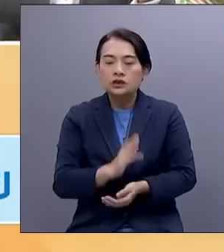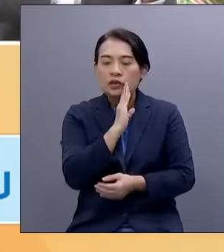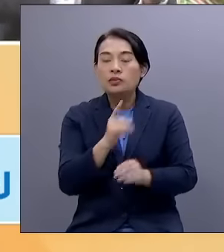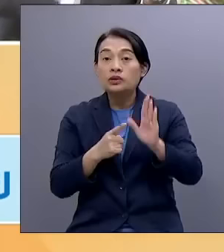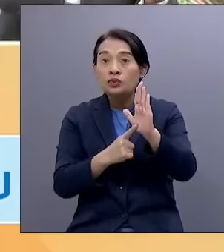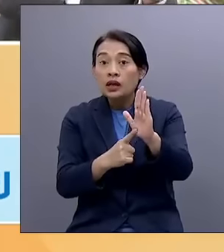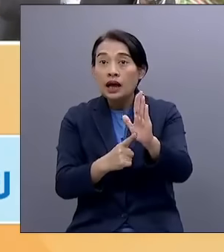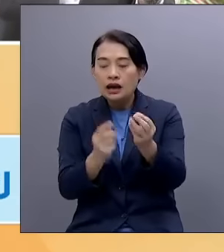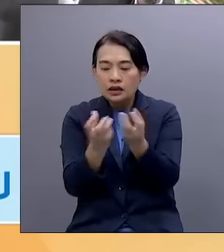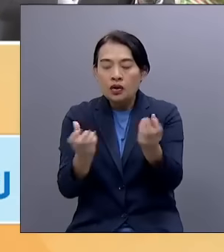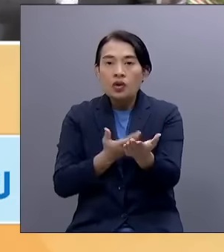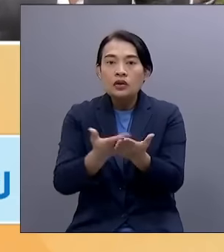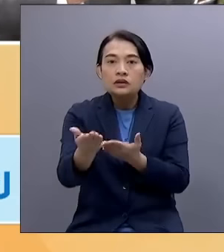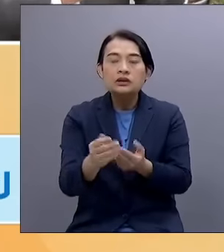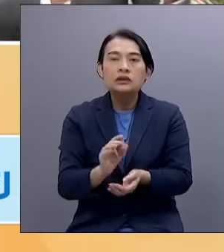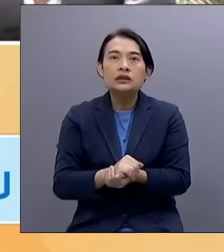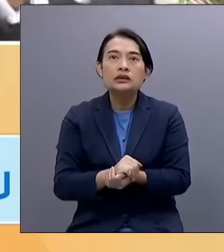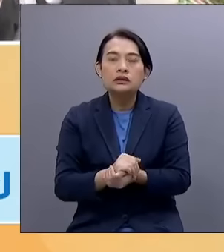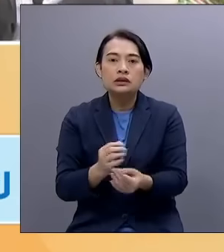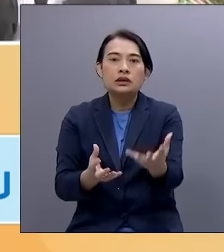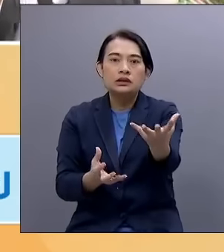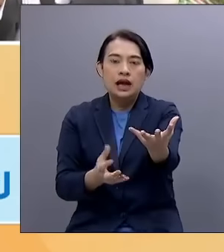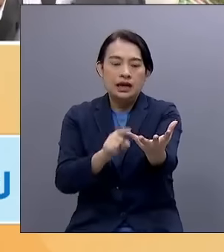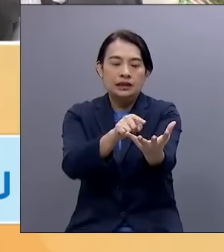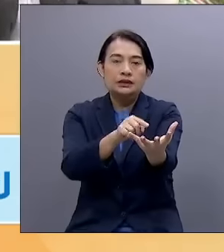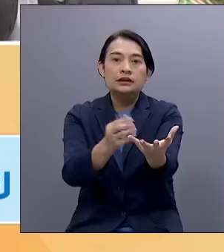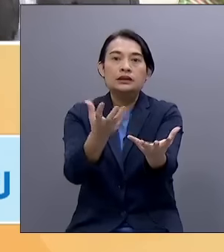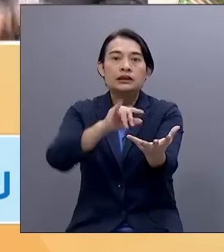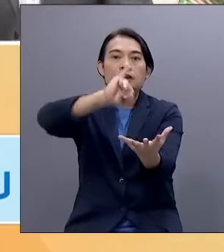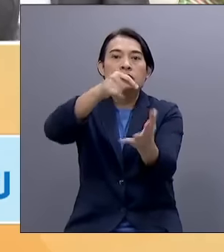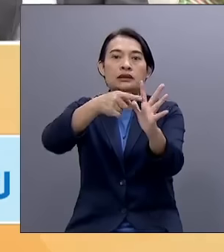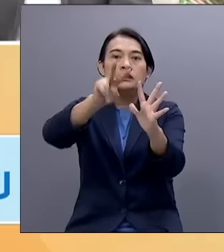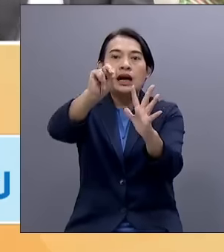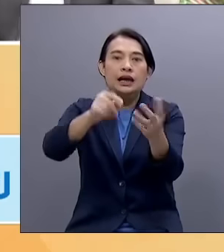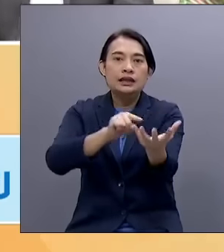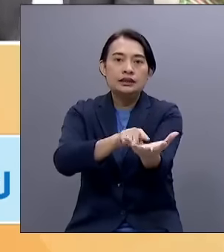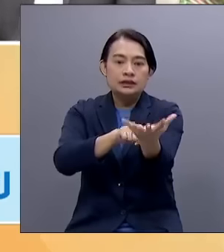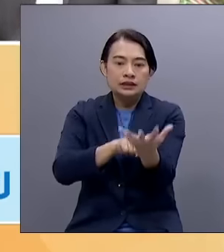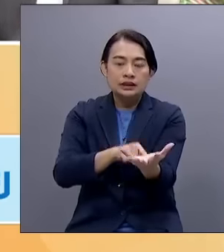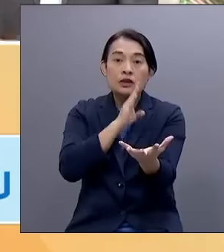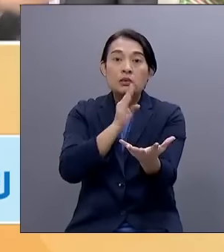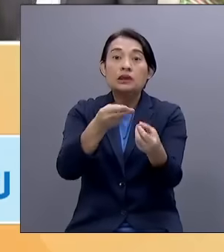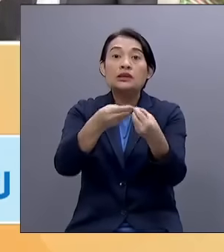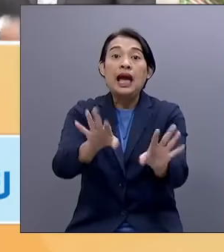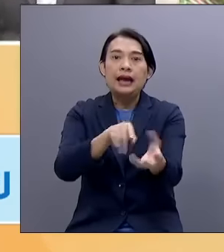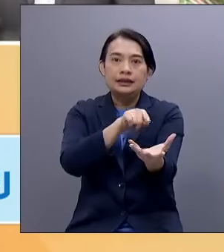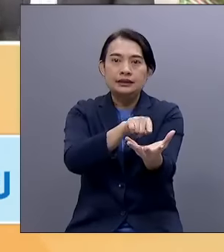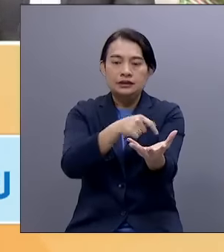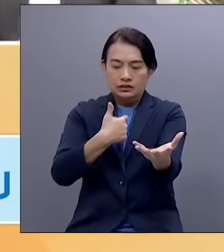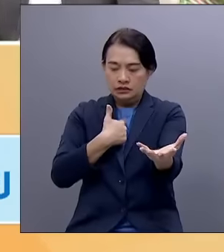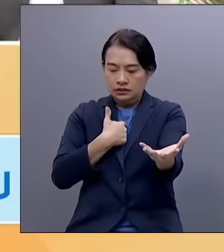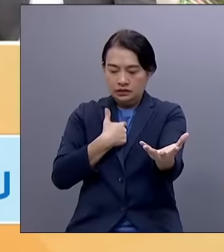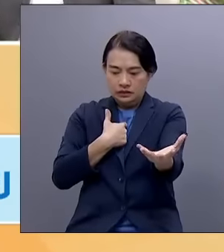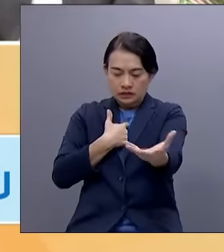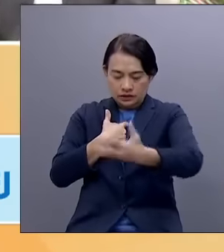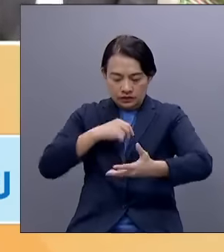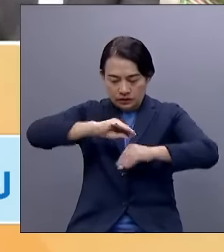เป็นถ้วยชามมาอระหว่างขนส่งมาปึ๊บถ้วยชามนั้นแตกอืคำถามคือเอ๊ะเรายังต้องจ่ายตังค์หรือเปล่า